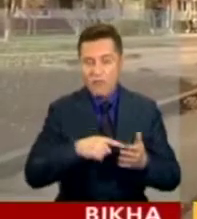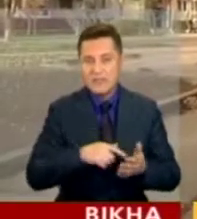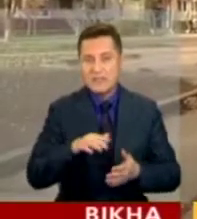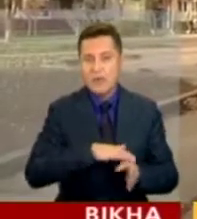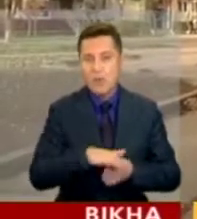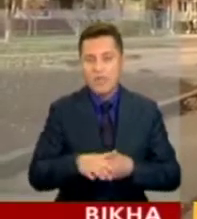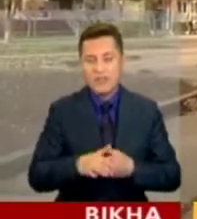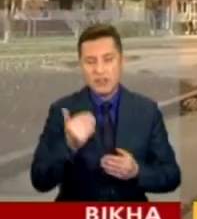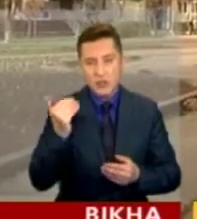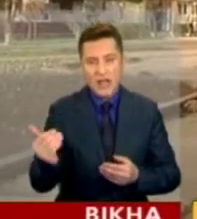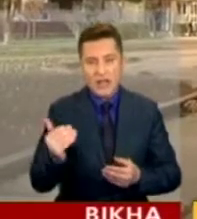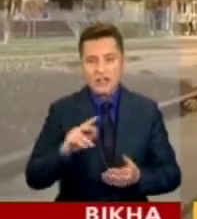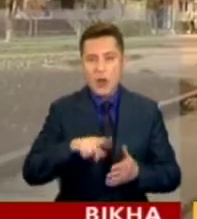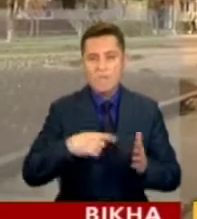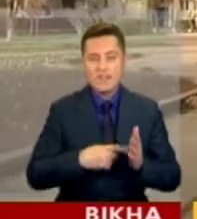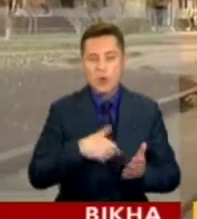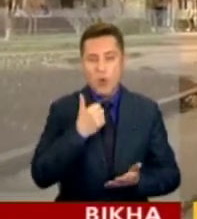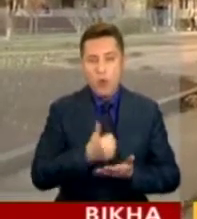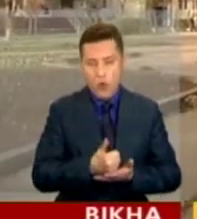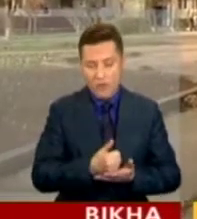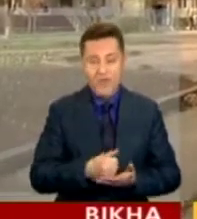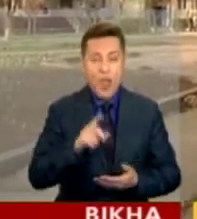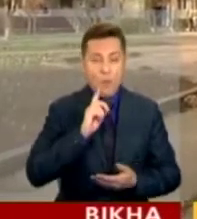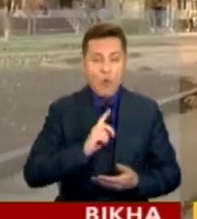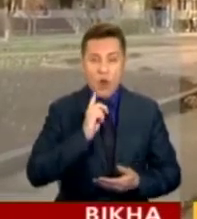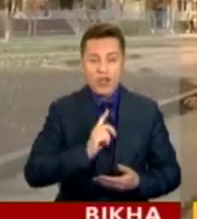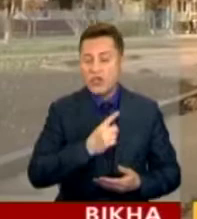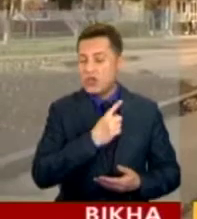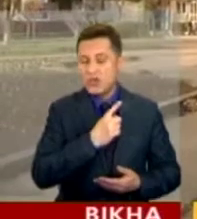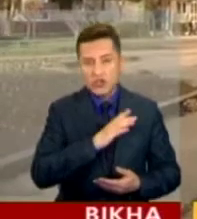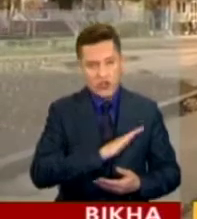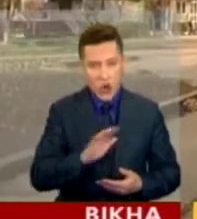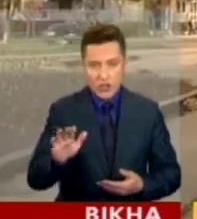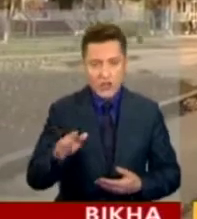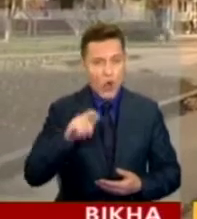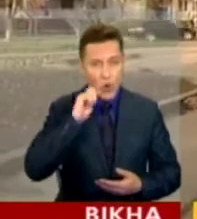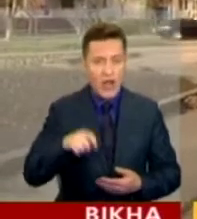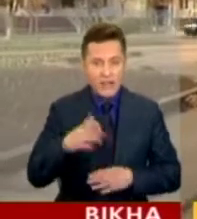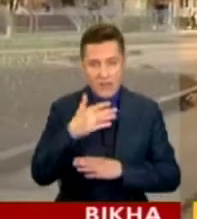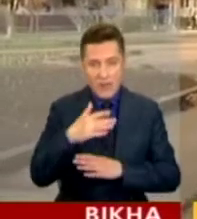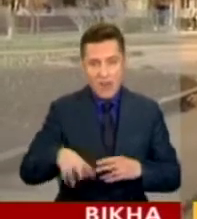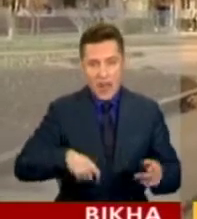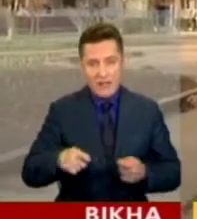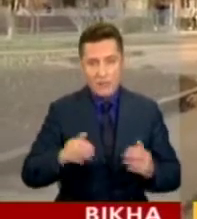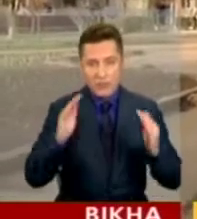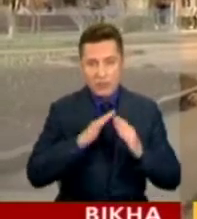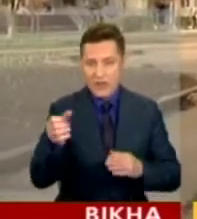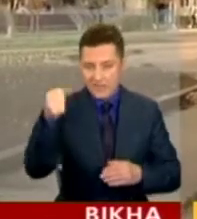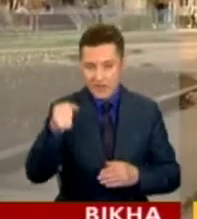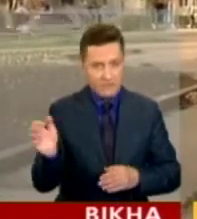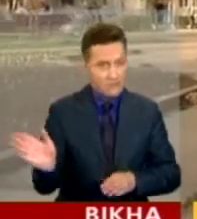належить ще міському голові. Поки що жоден український прапор також із адмінбудівель у містечку не